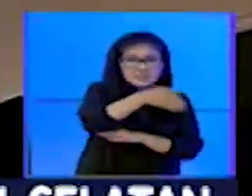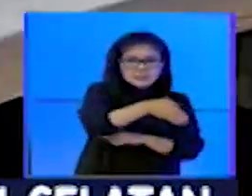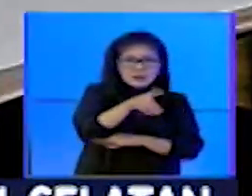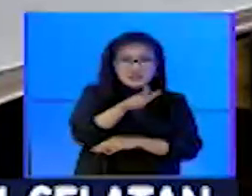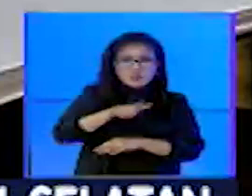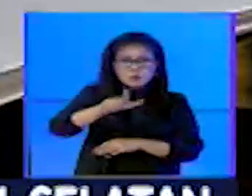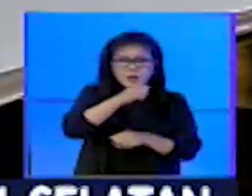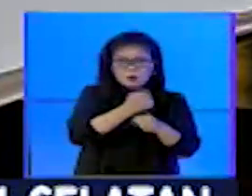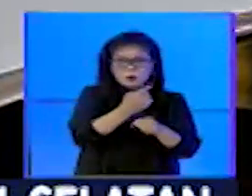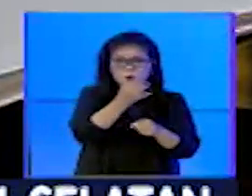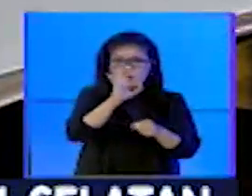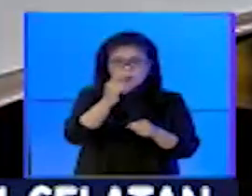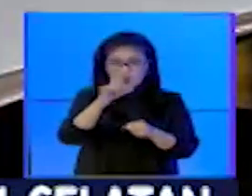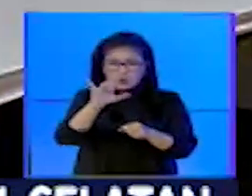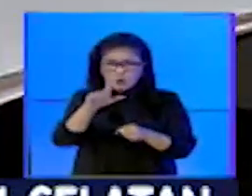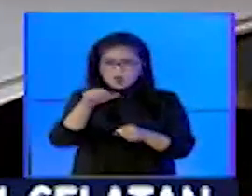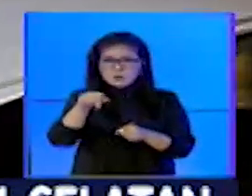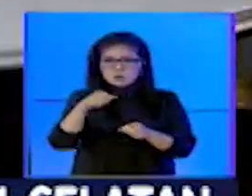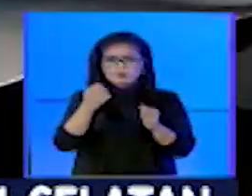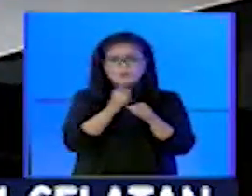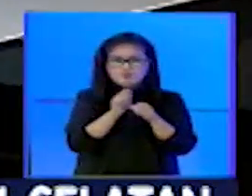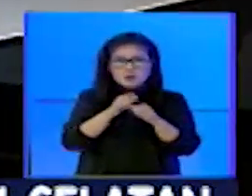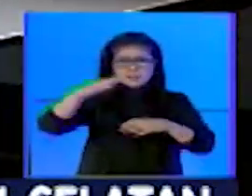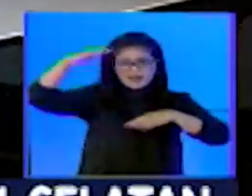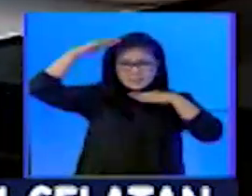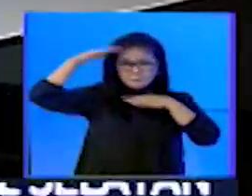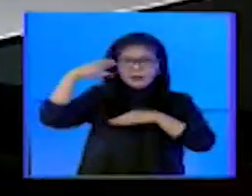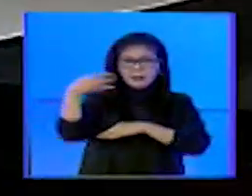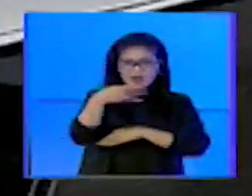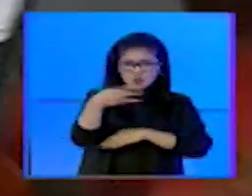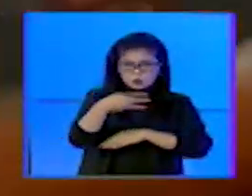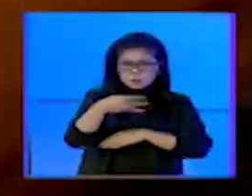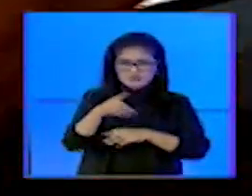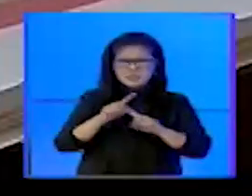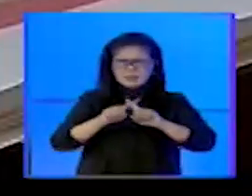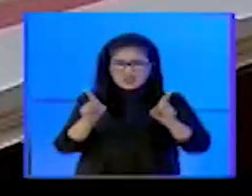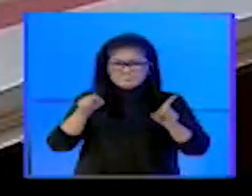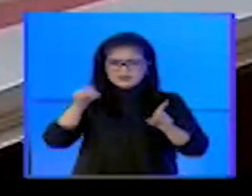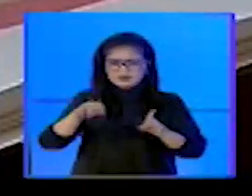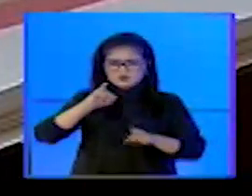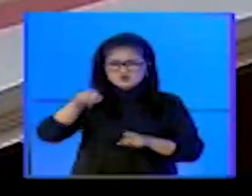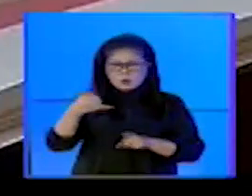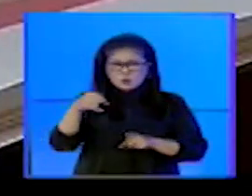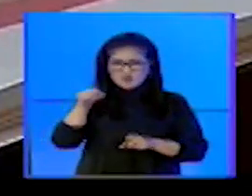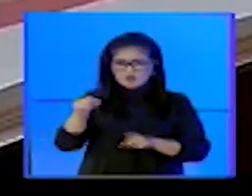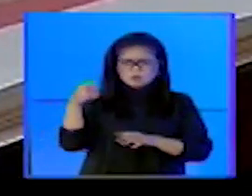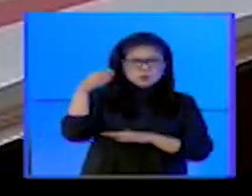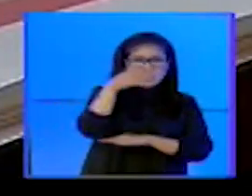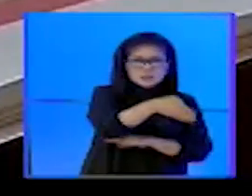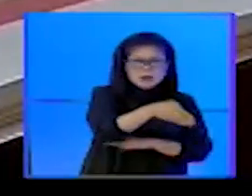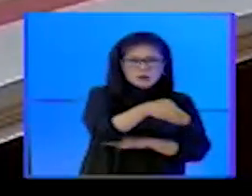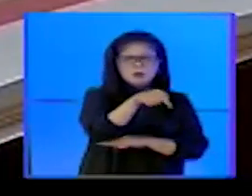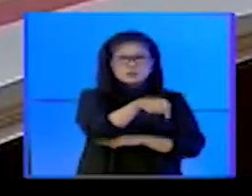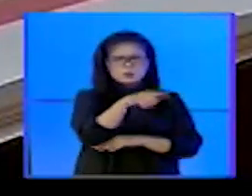Kebayoran Lama, Jakarta Selatan untuk membuat KTP elektronik. Namun ironisnya, Joko Chandra buronan paling dicari Kejaksaan